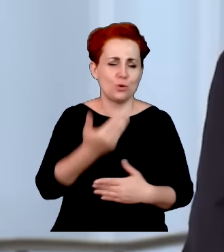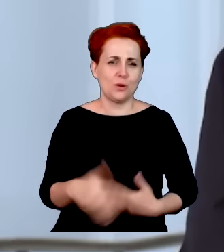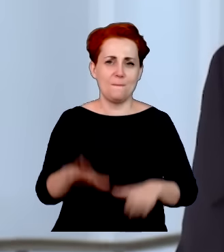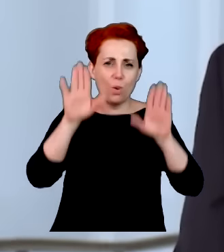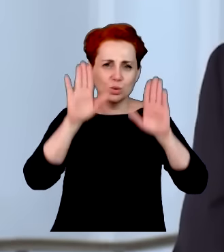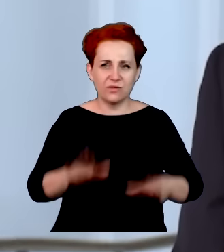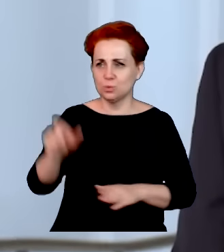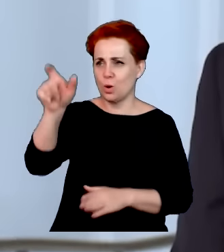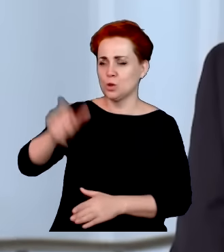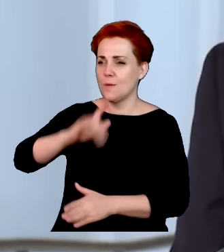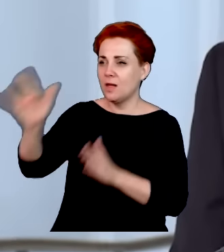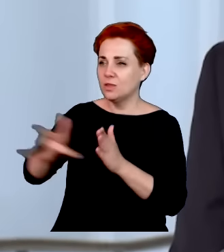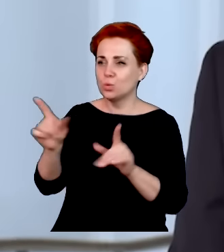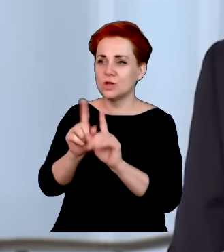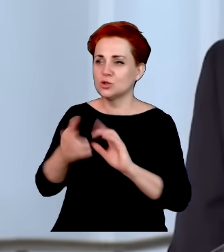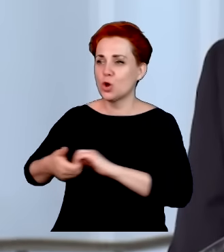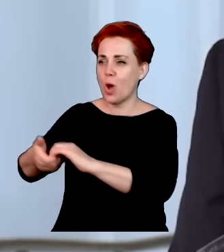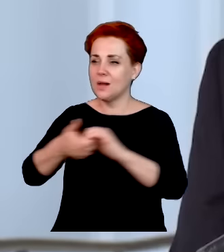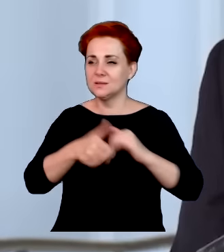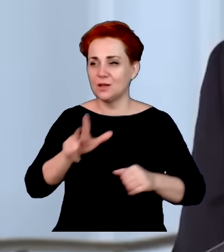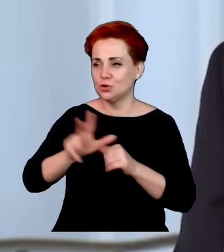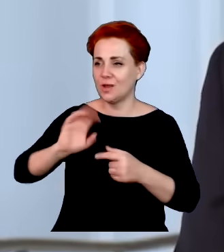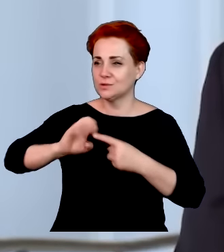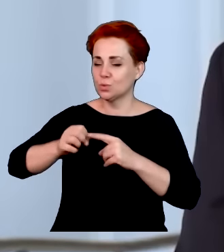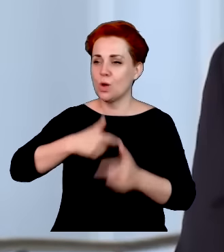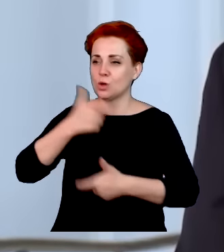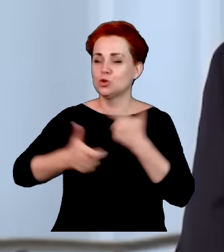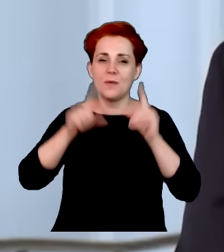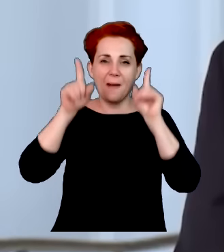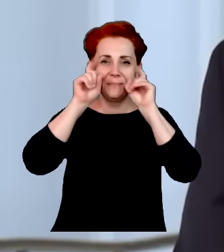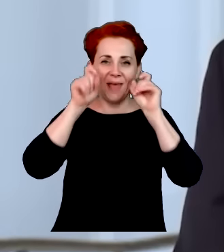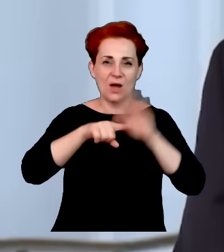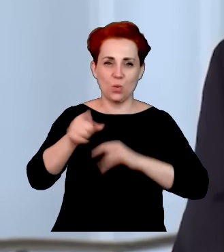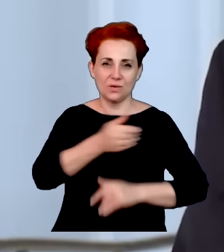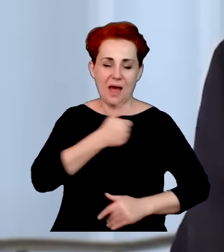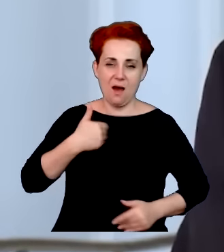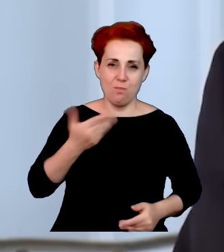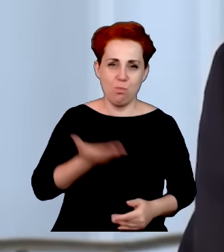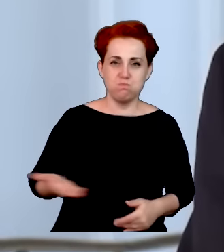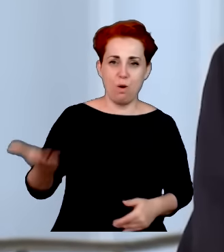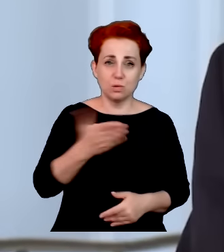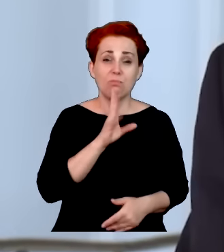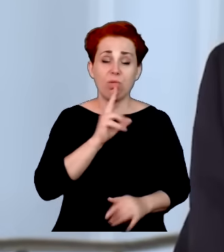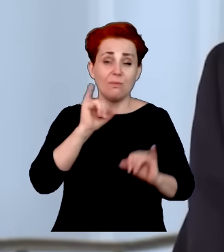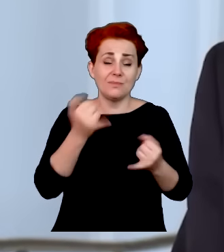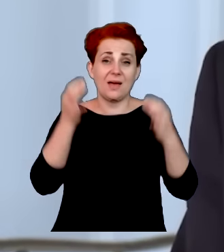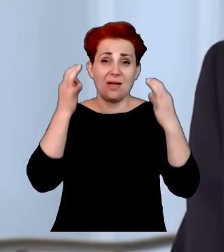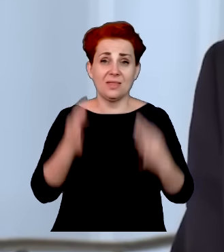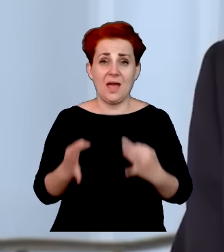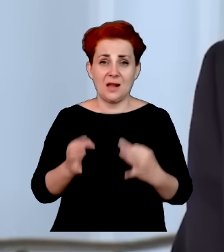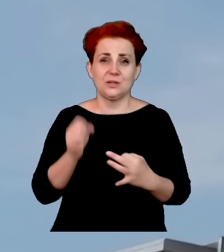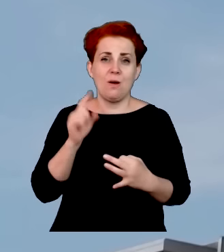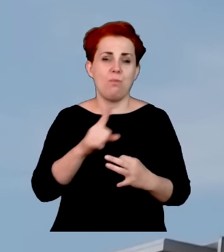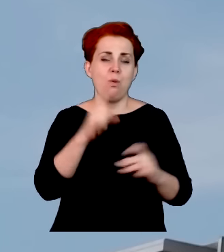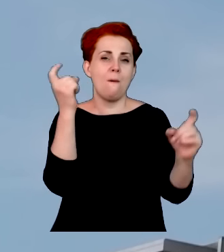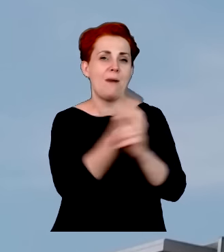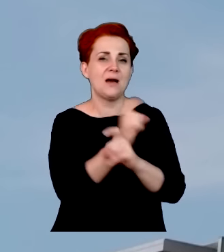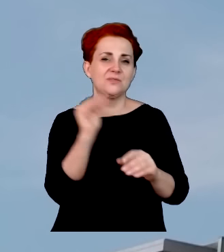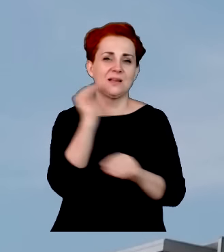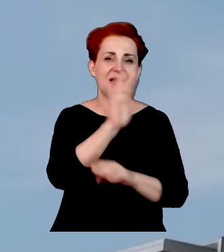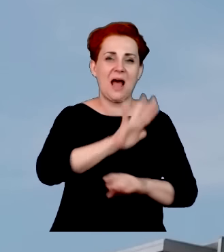Donald Tusk i koalicja 13 grudnia stworzyła piekło w Polsce. Takie, jakie ma miejsce w krajach zachodu Europy.